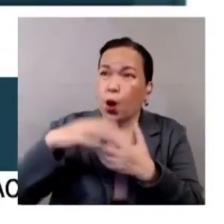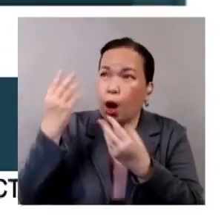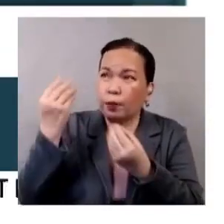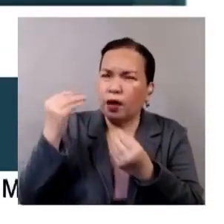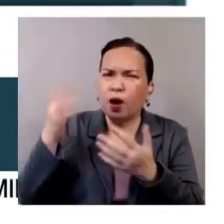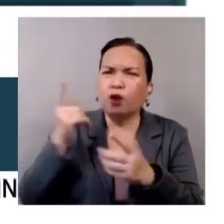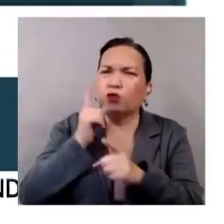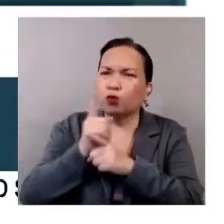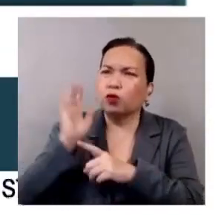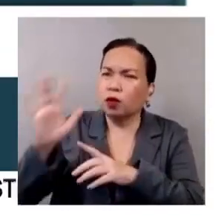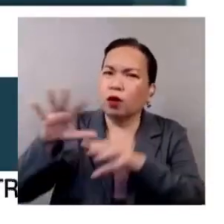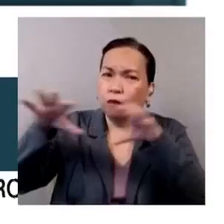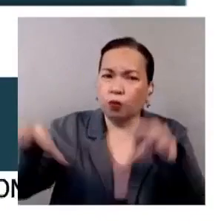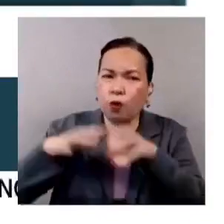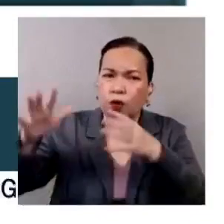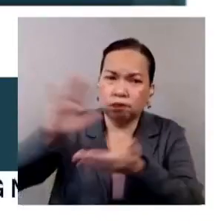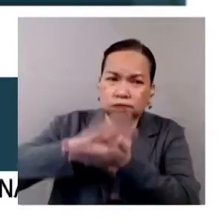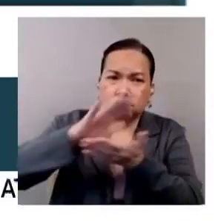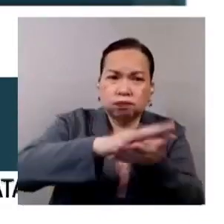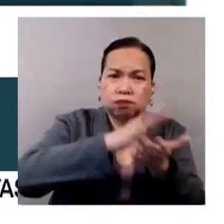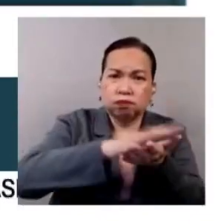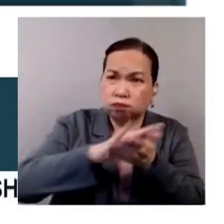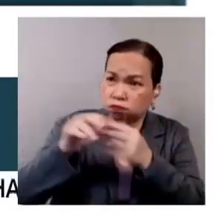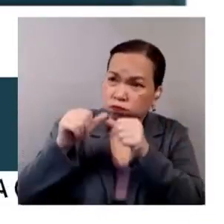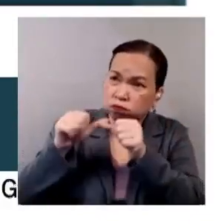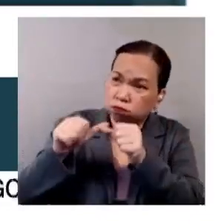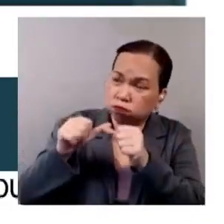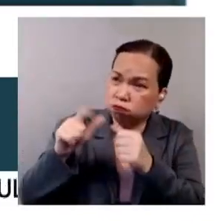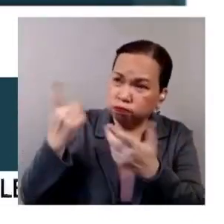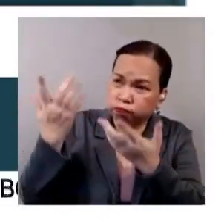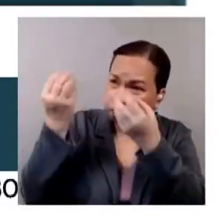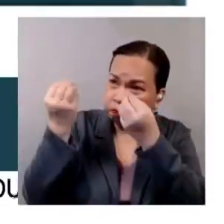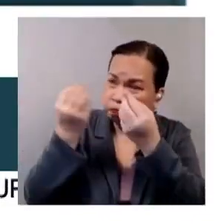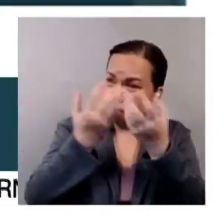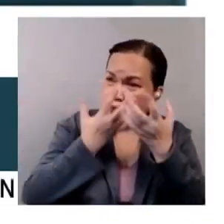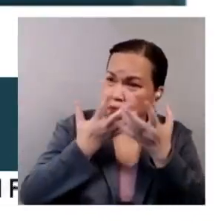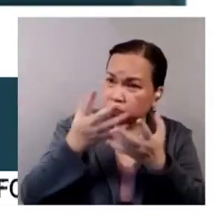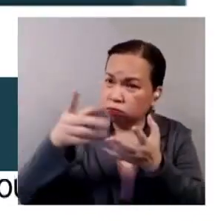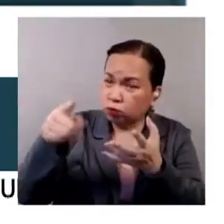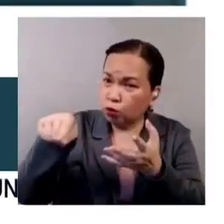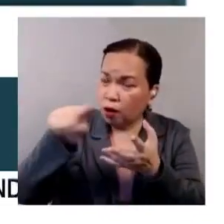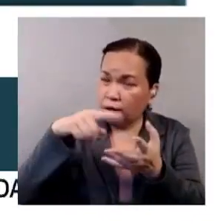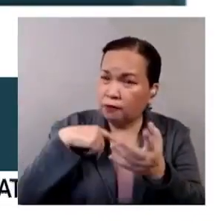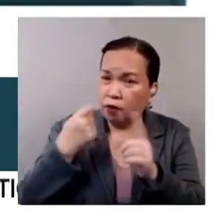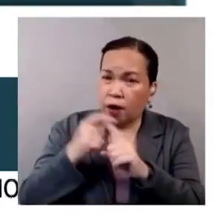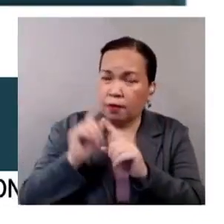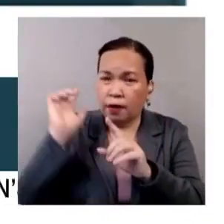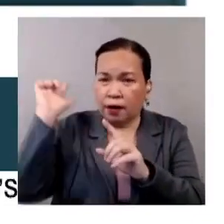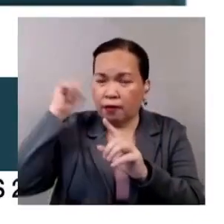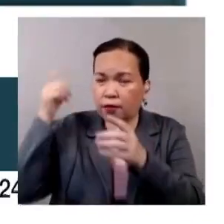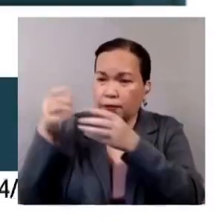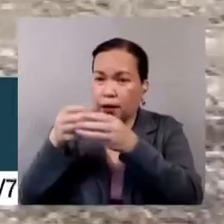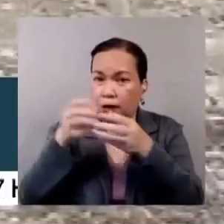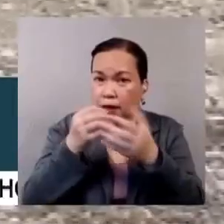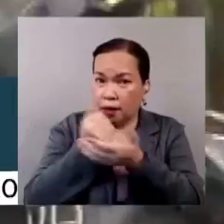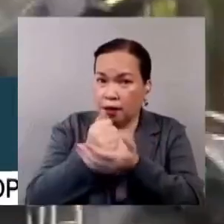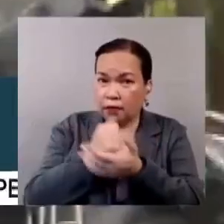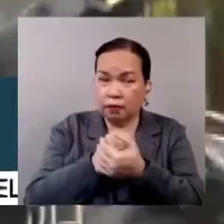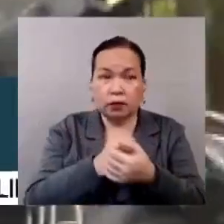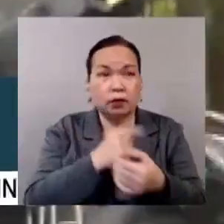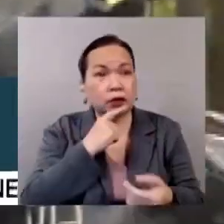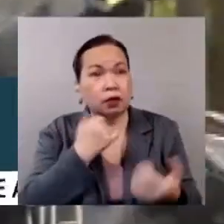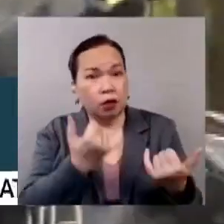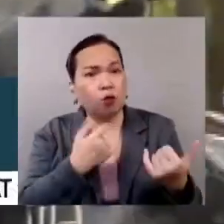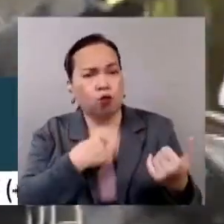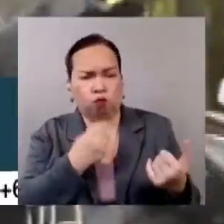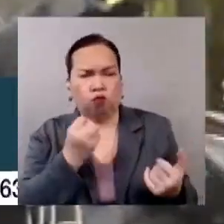efforts? Magtutuloy-tuloy ba ito? What are you receiving from the agencies of government concerned? Right now, kami lang is finally ang